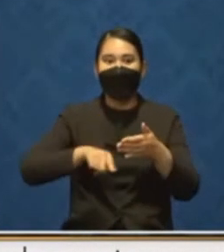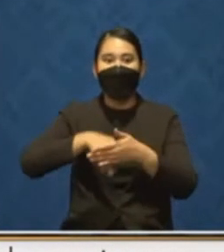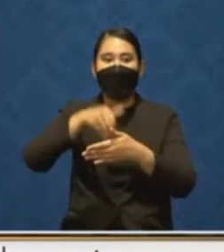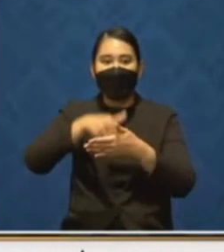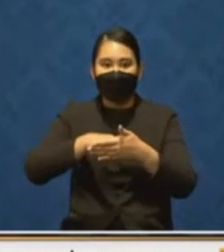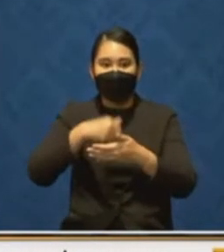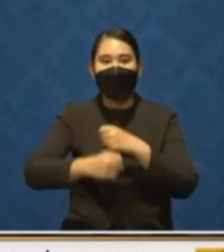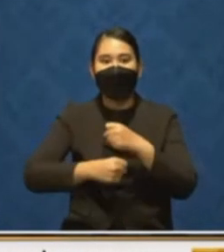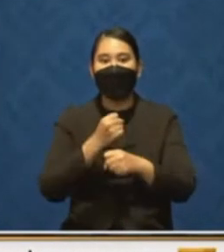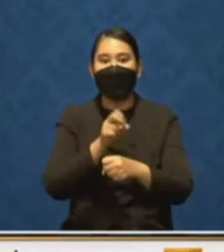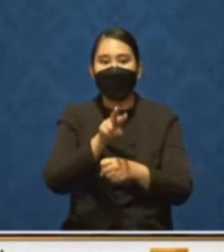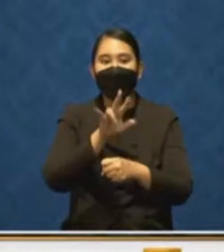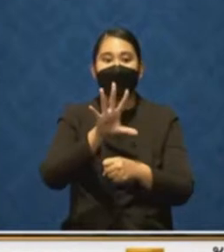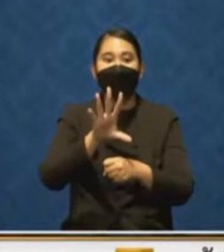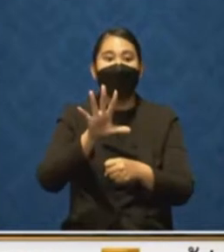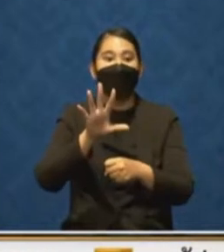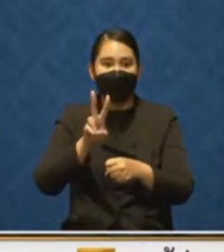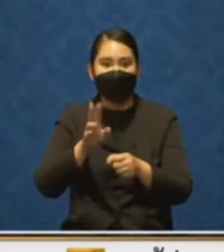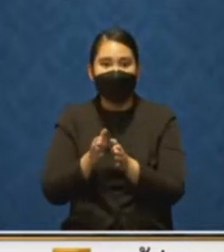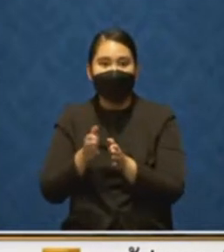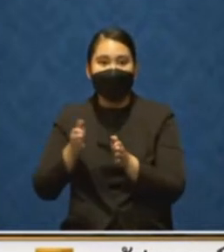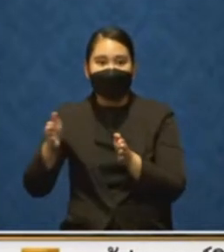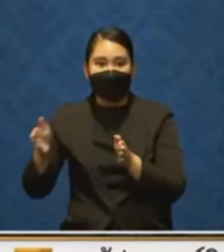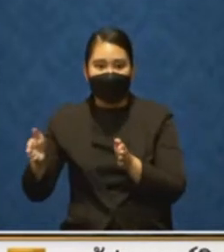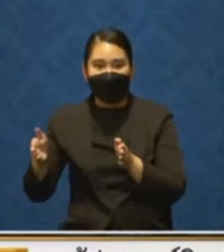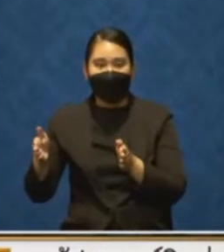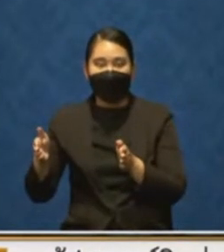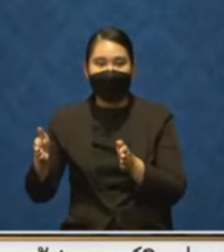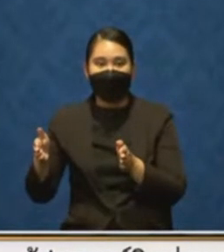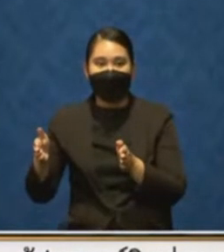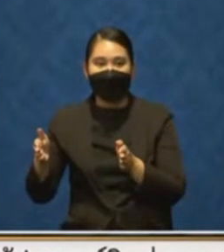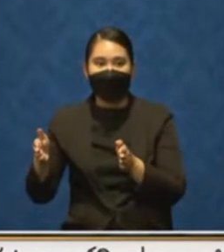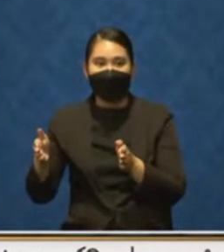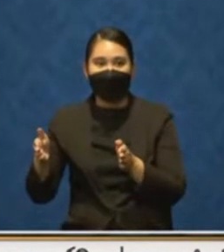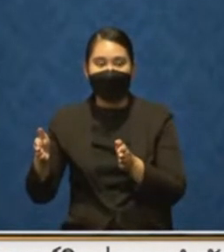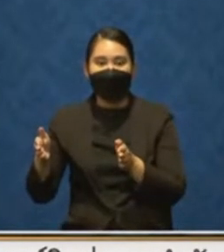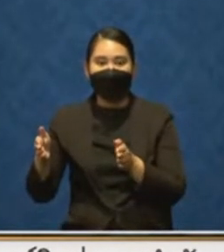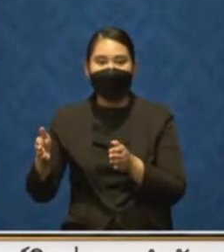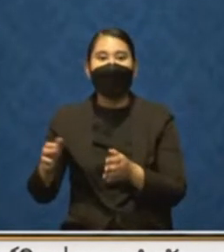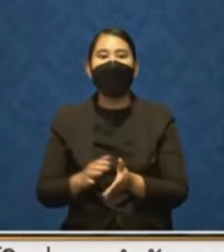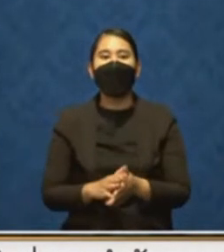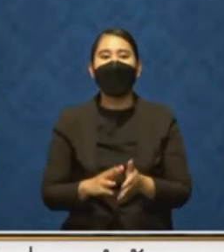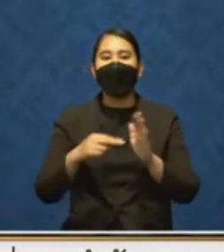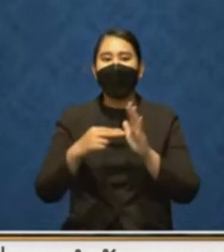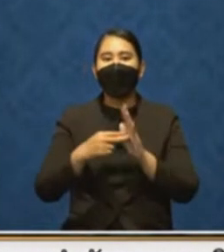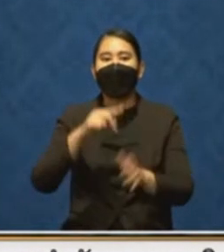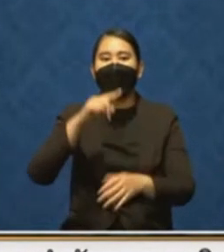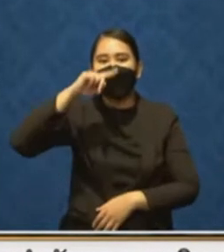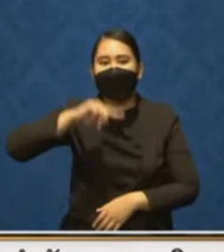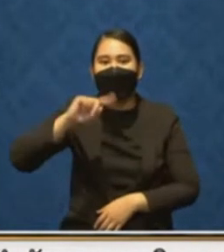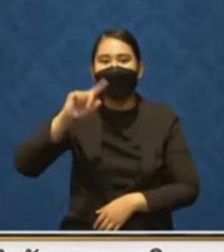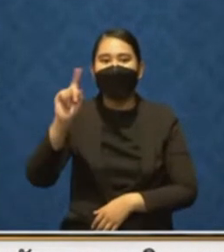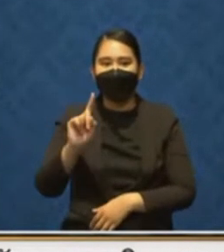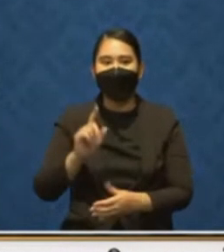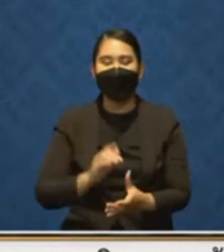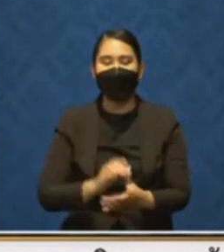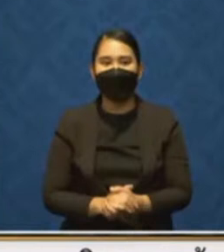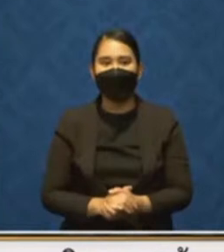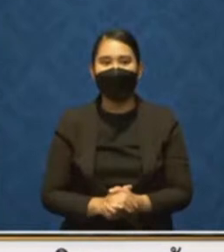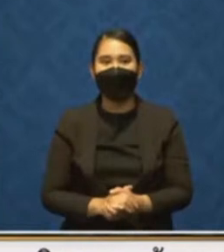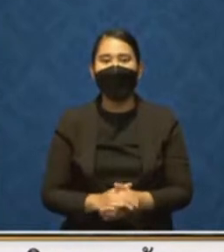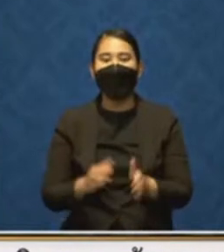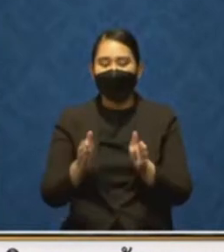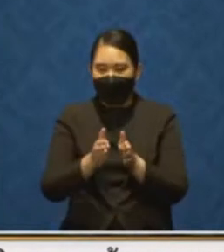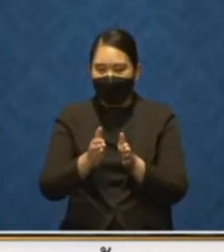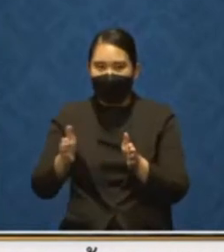ปี 2562นะครับนี่มาตลอดติดต่อกันนะครับแปลเป็นไทยก็คือต่อไปไม่ได้